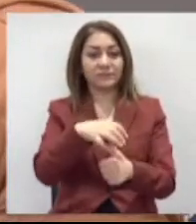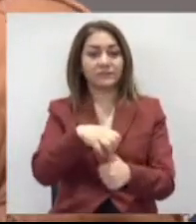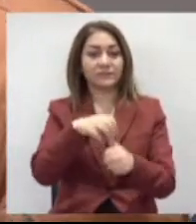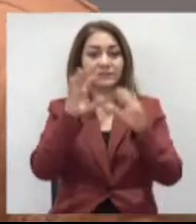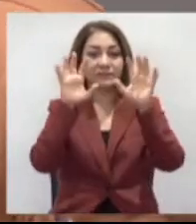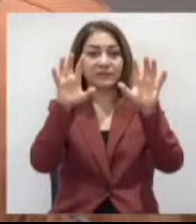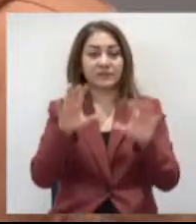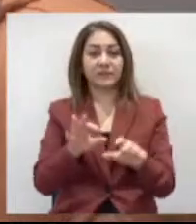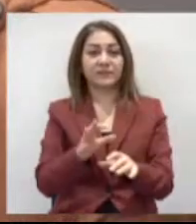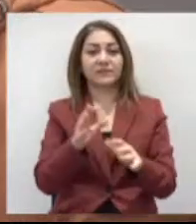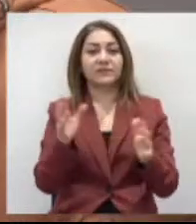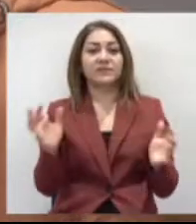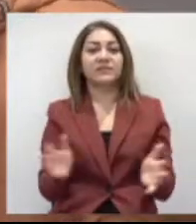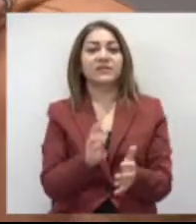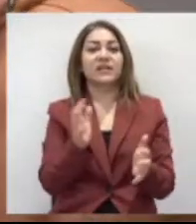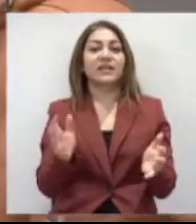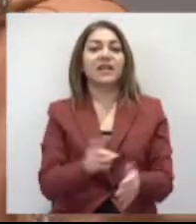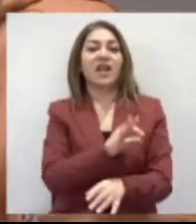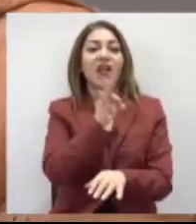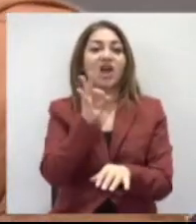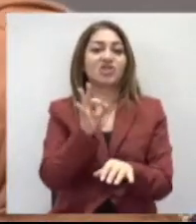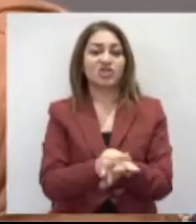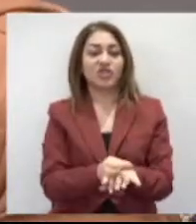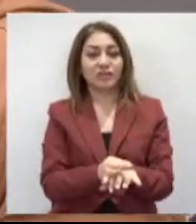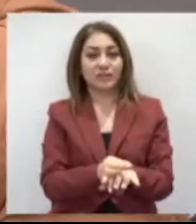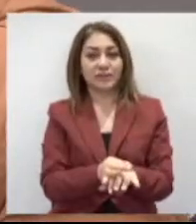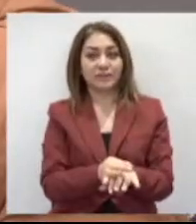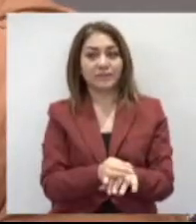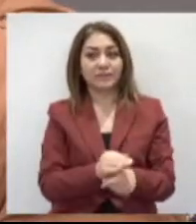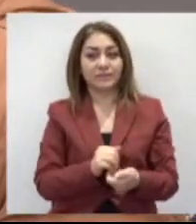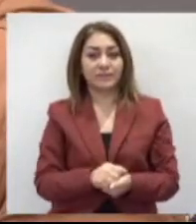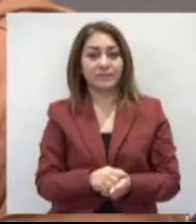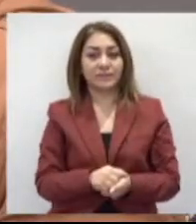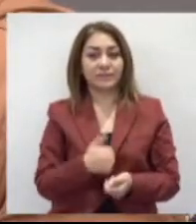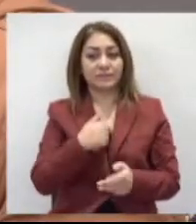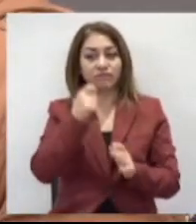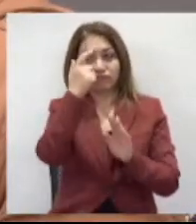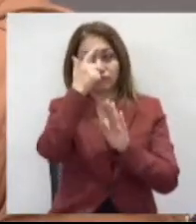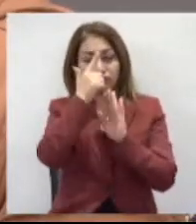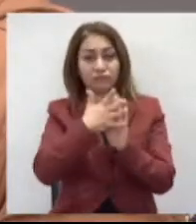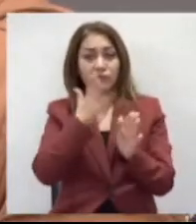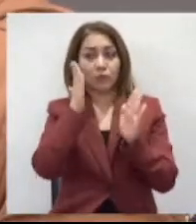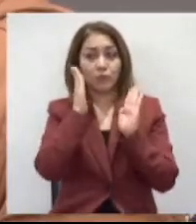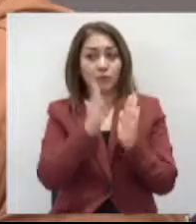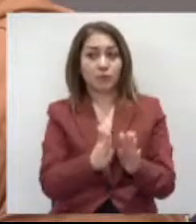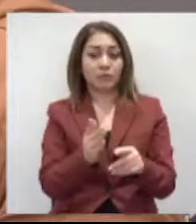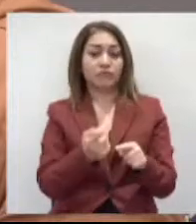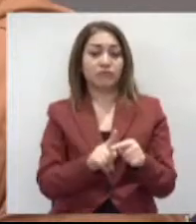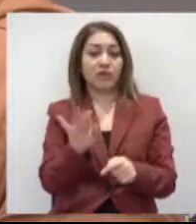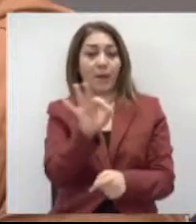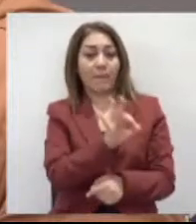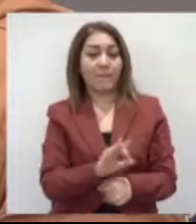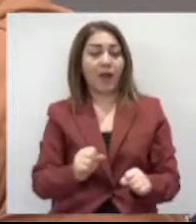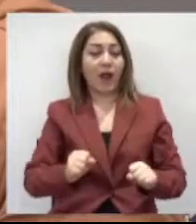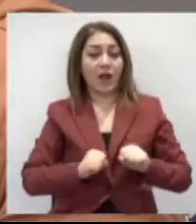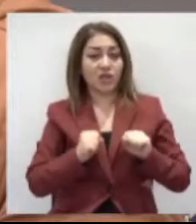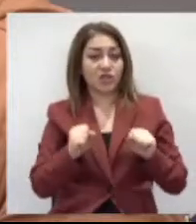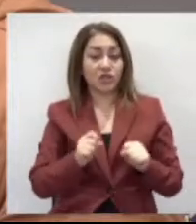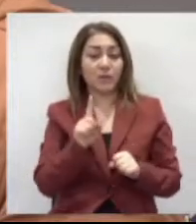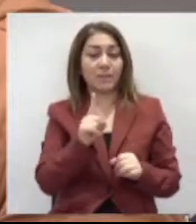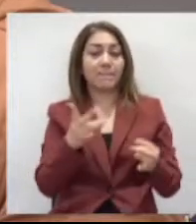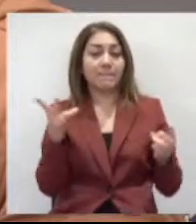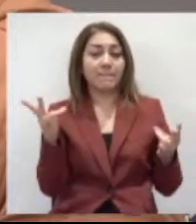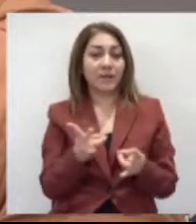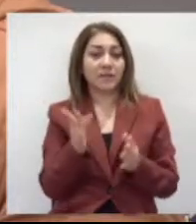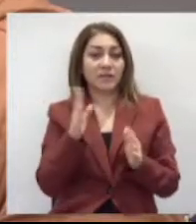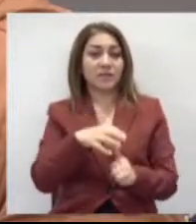սահմանադրական երաշխիքներ։ Ես հասկանում եմ, որ ես ամեն ինչը ուրեմն ուղղված է դրան, բայց պետք է լինի